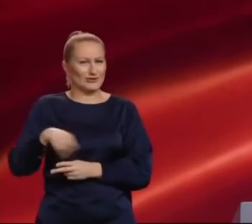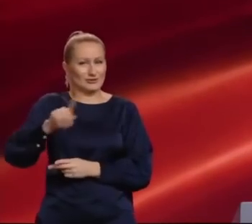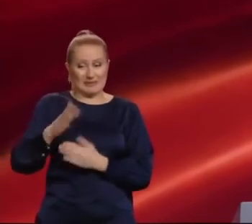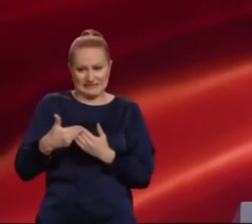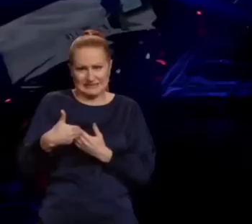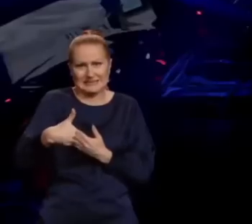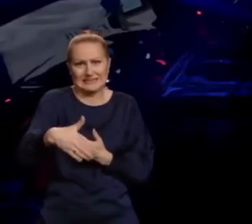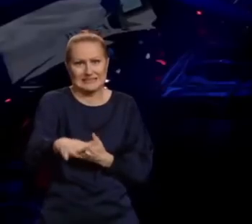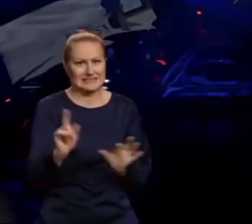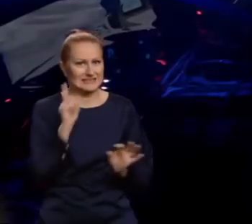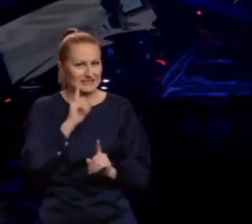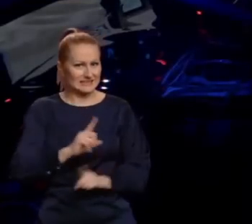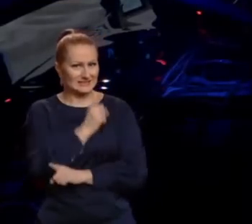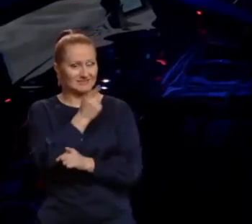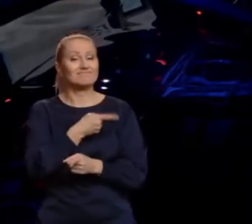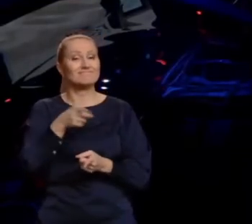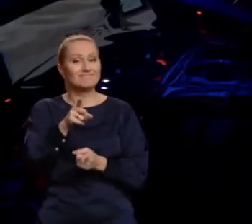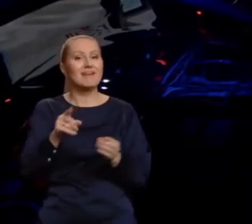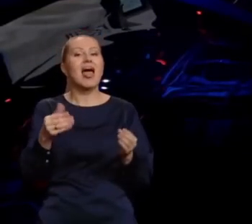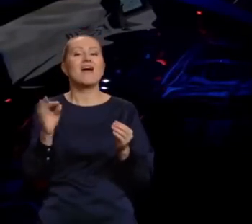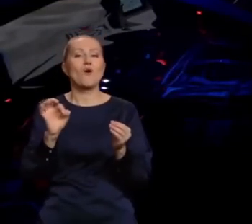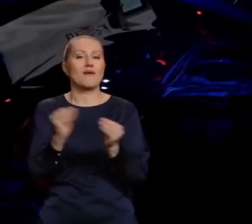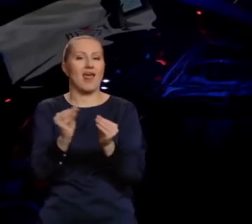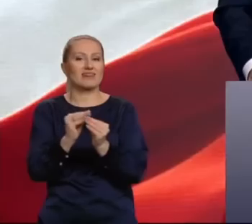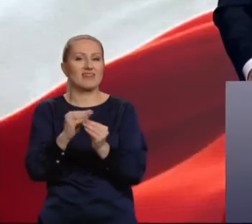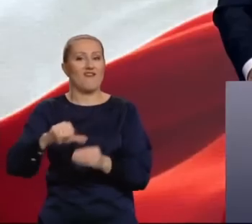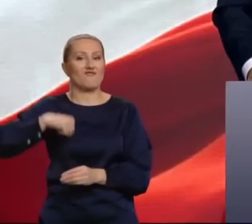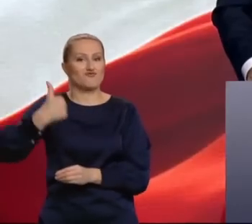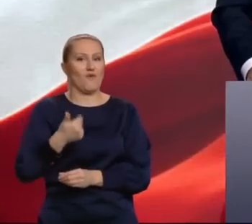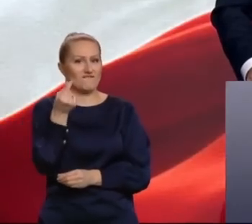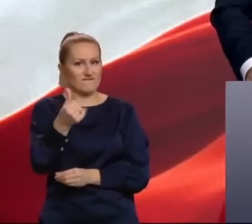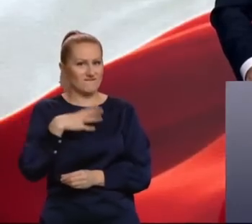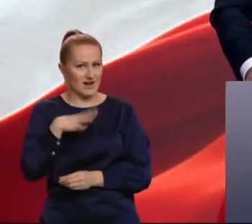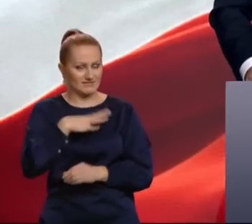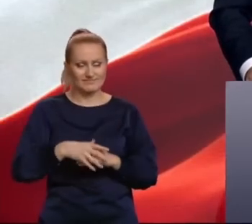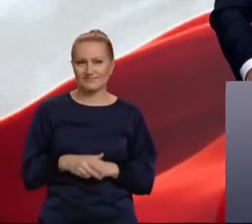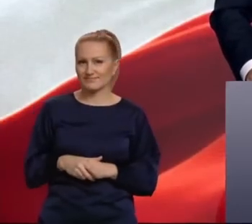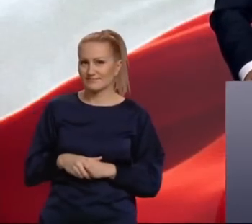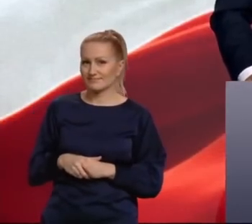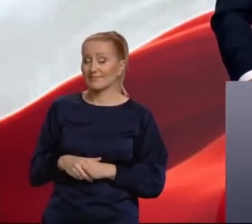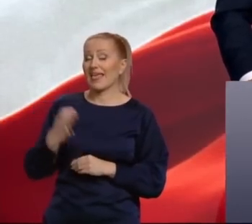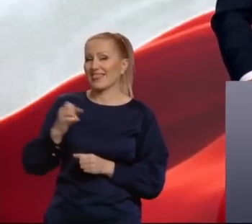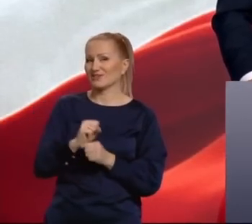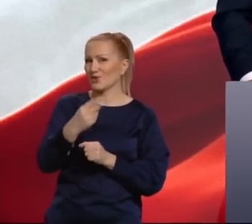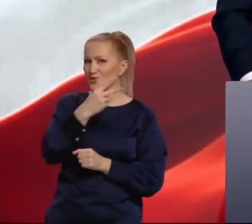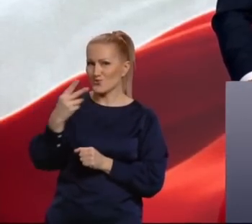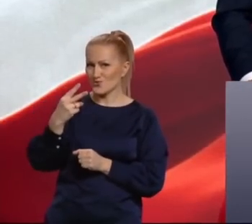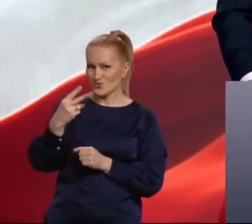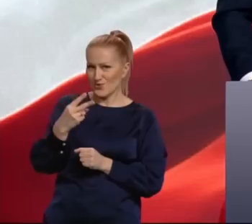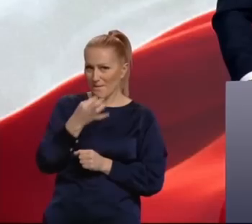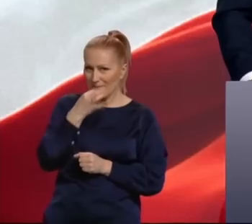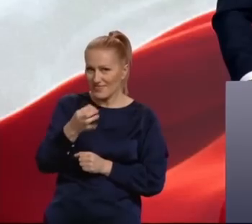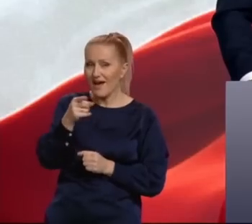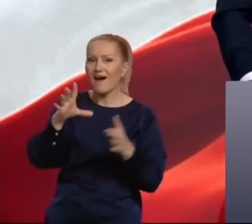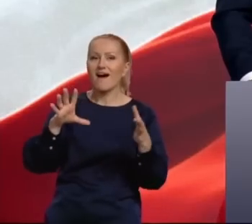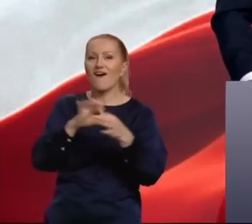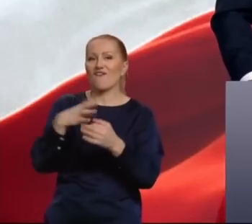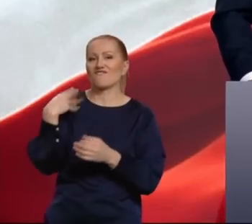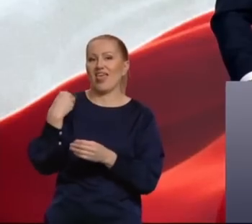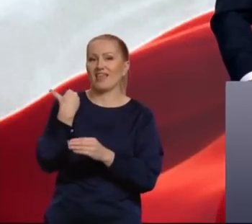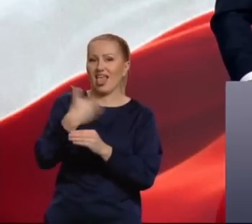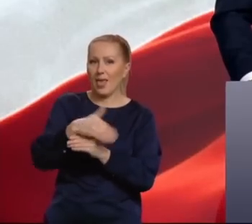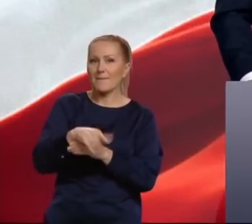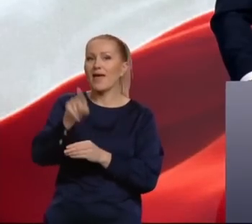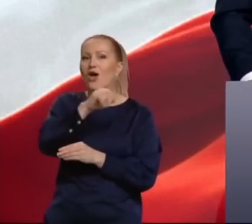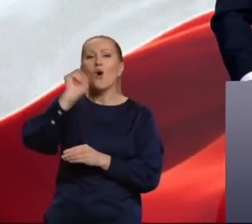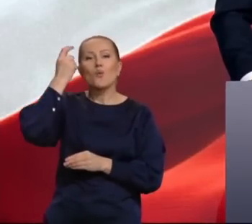krokami. Renta wdowia, pamiętajcie. A my przypominamy, trwa druga runda pytań. Pytanie brzmi, każdy tu rozdawać chce coraz więcej. Kluczowych